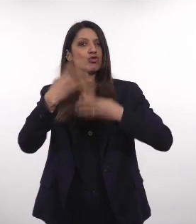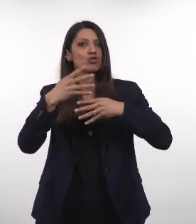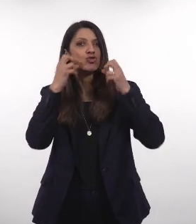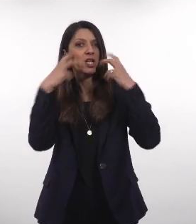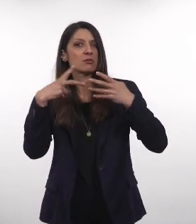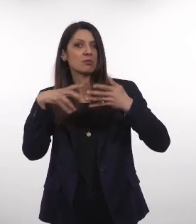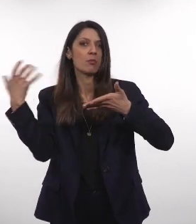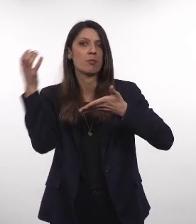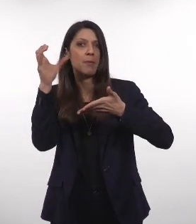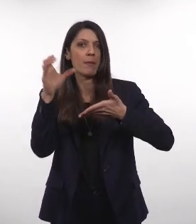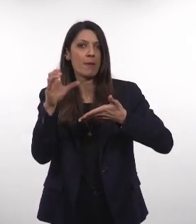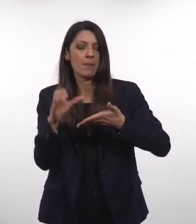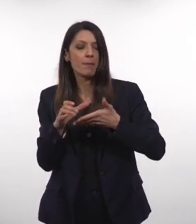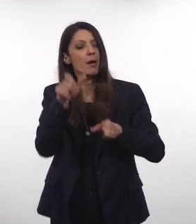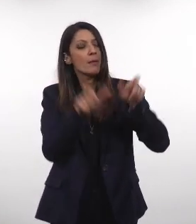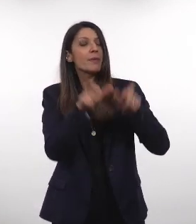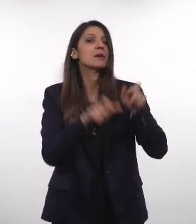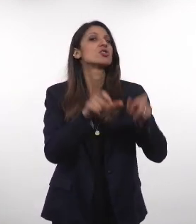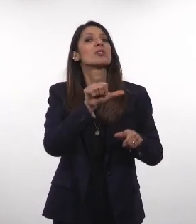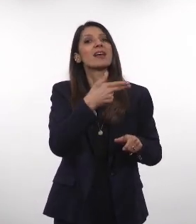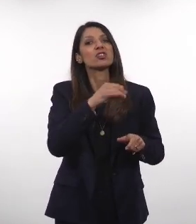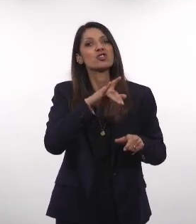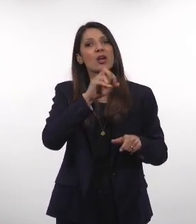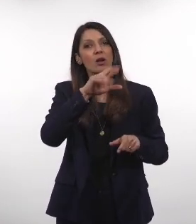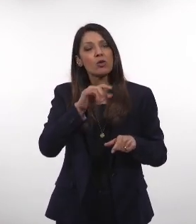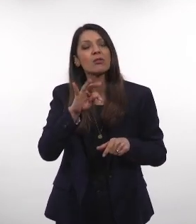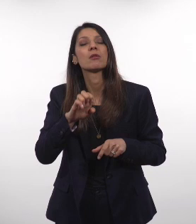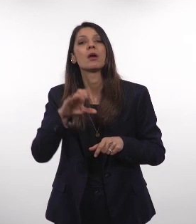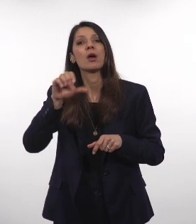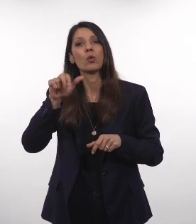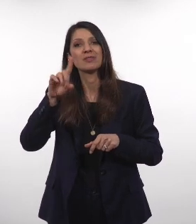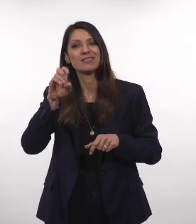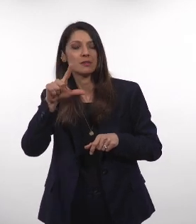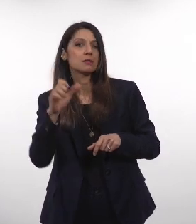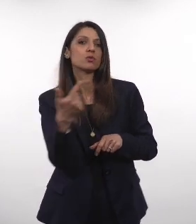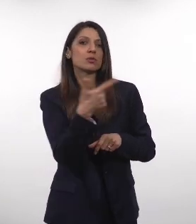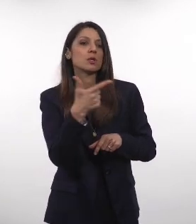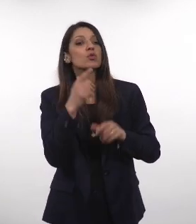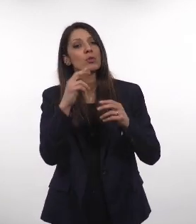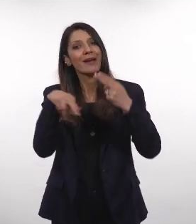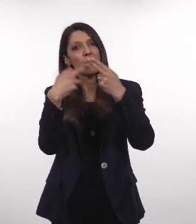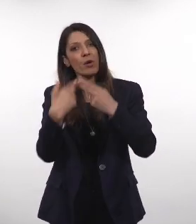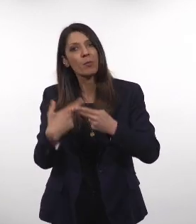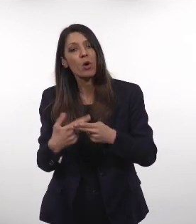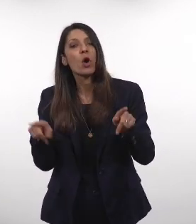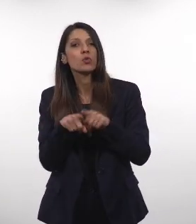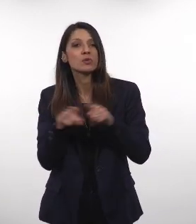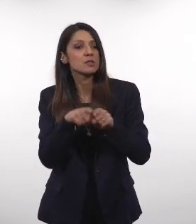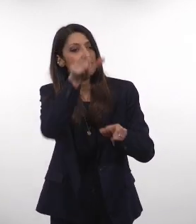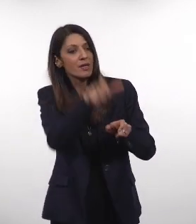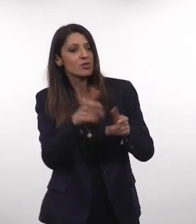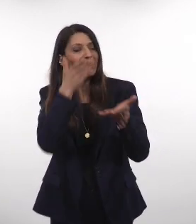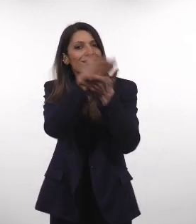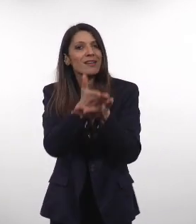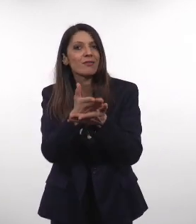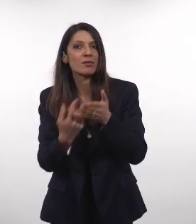C'est Anne-Charlotte et Odile, les co-délégués de l'association, qui vous répondront et qui remonteront les questions importantes à nos intervenantes en fin